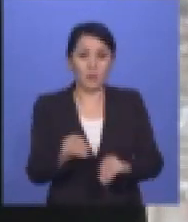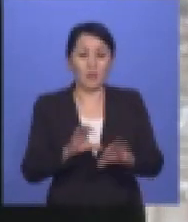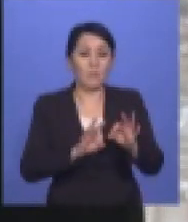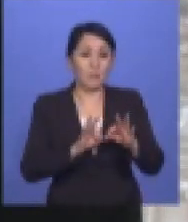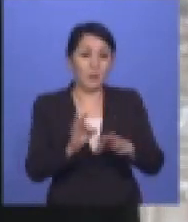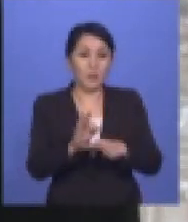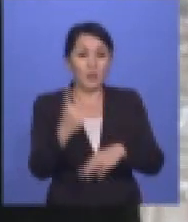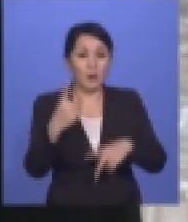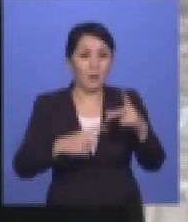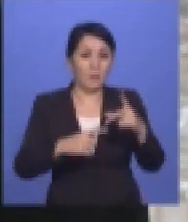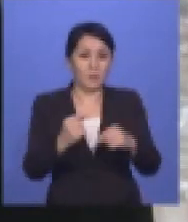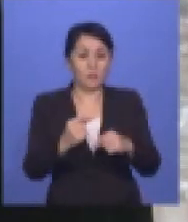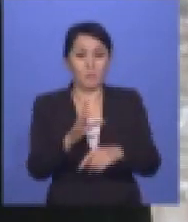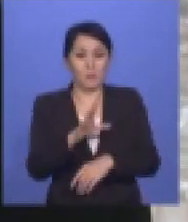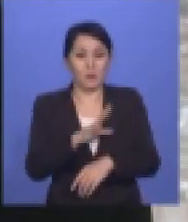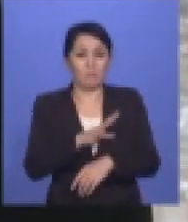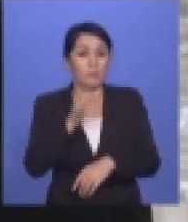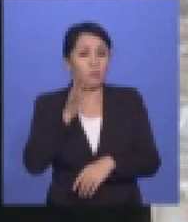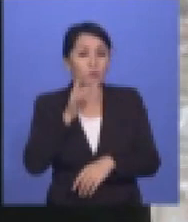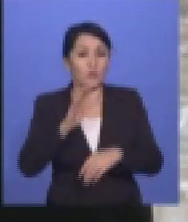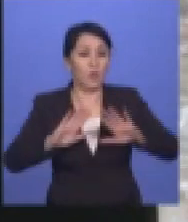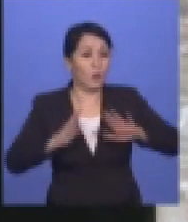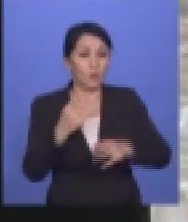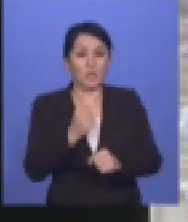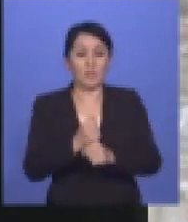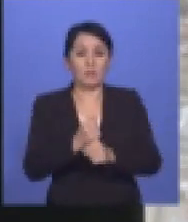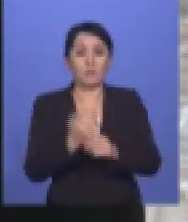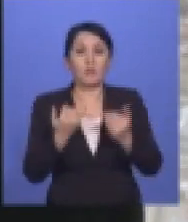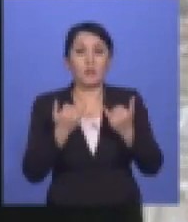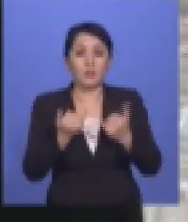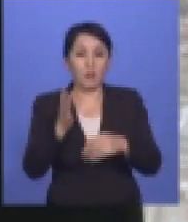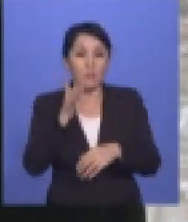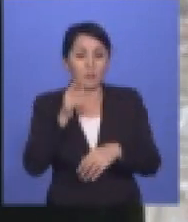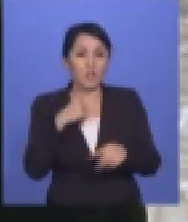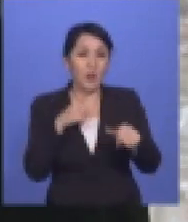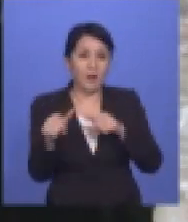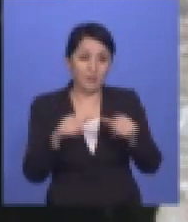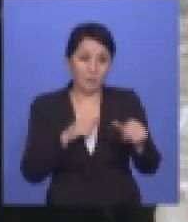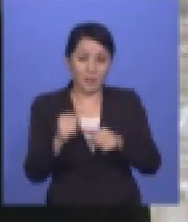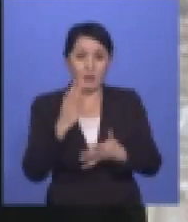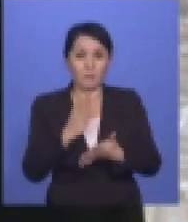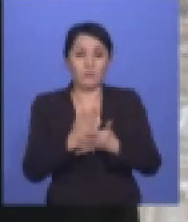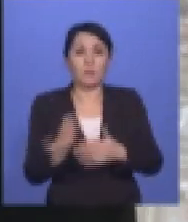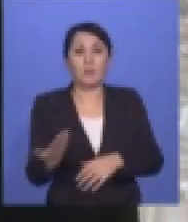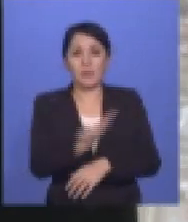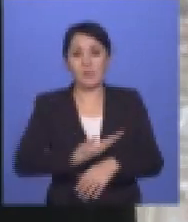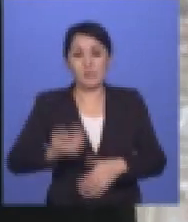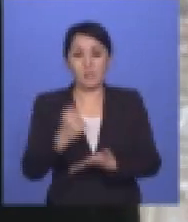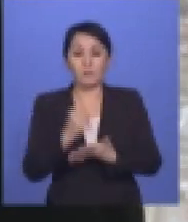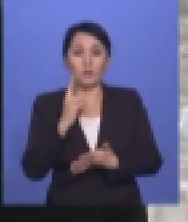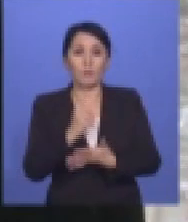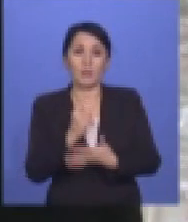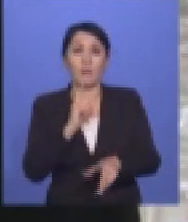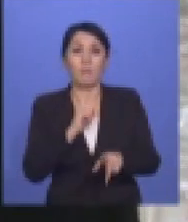келгенімде сиырларды өрісте сауатынбыз. Ол кезде жағдай жасалмаған еді, ал қазіргі уақытта бәрі автоматтандырылған. Біздің басты міндетіміз бәрін